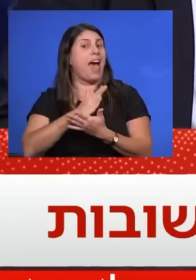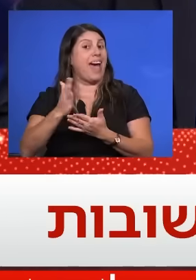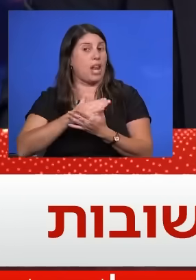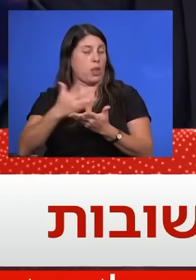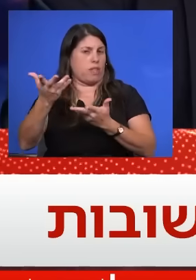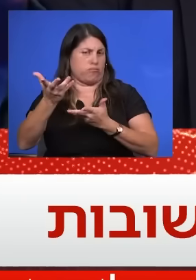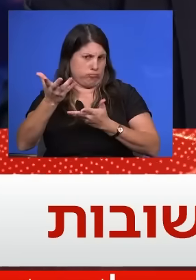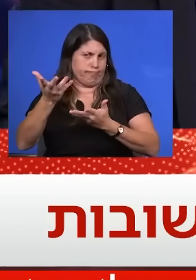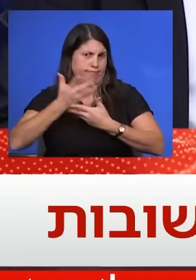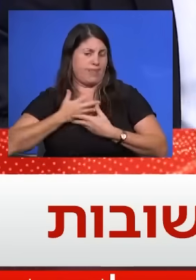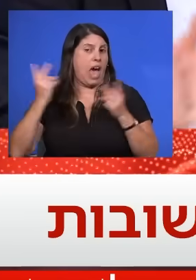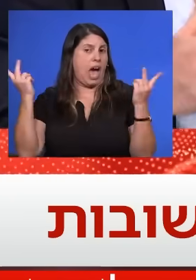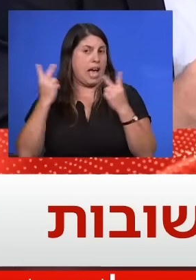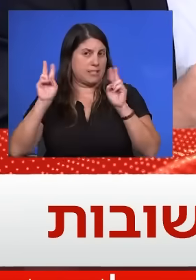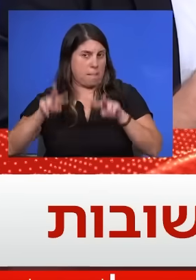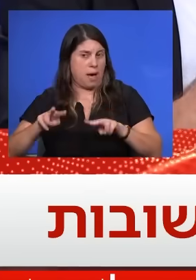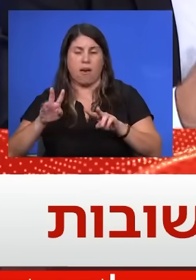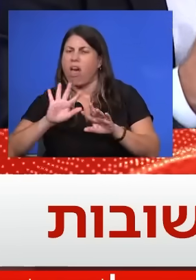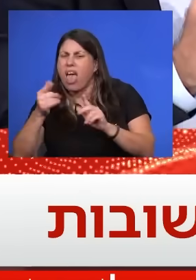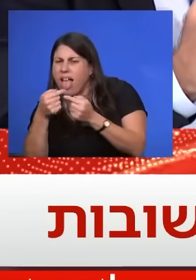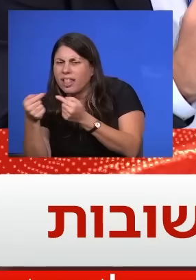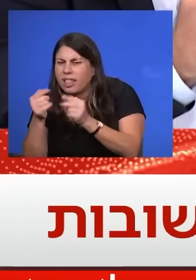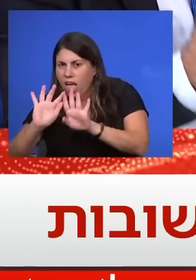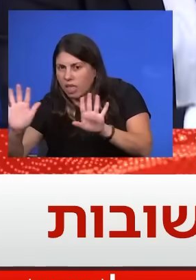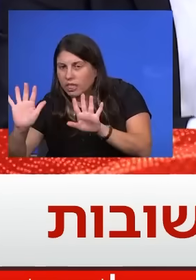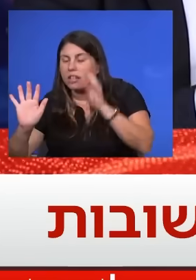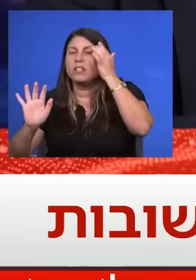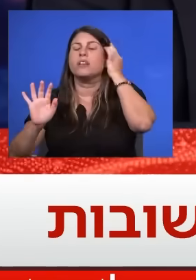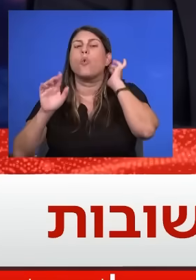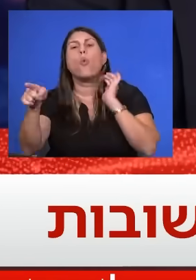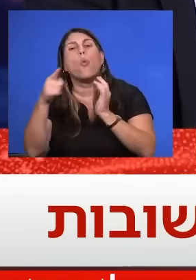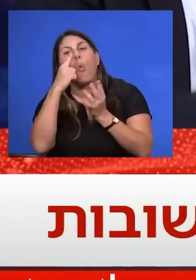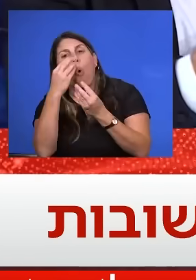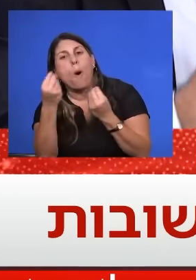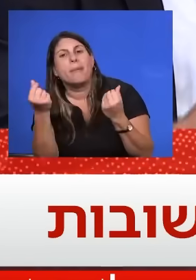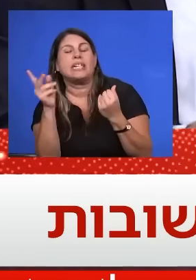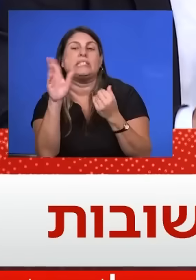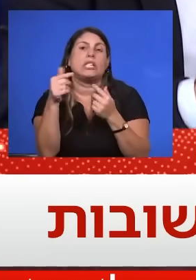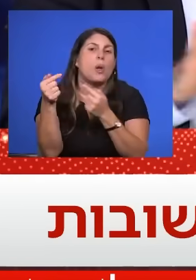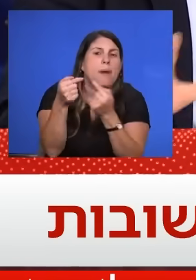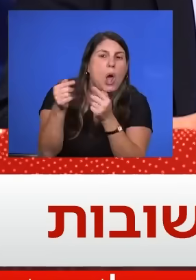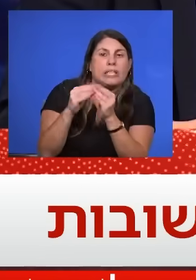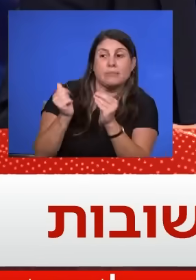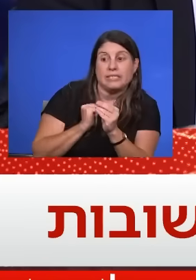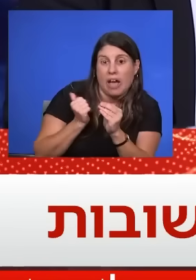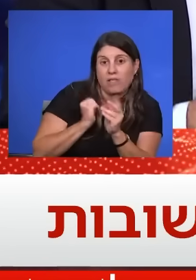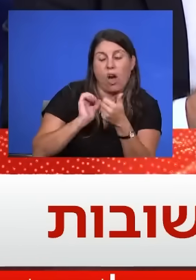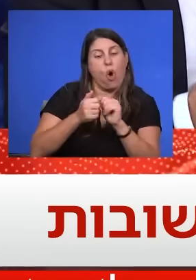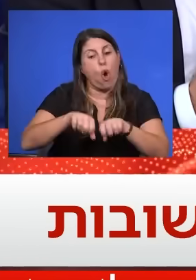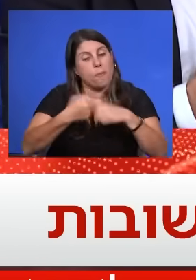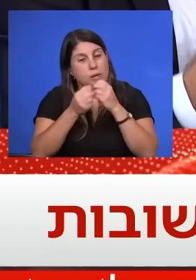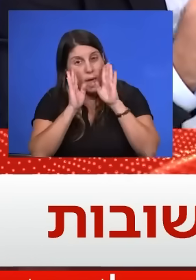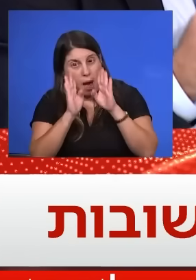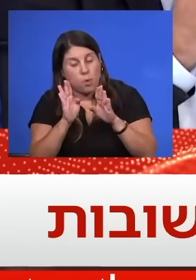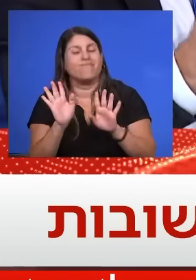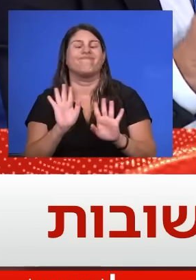היה מחלוקת. הוא רומז לדיווחים על כך שיש לכאורה מחלוקת עם הצבא או משבר אמון. הוא אומר הכל פה אחד. אז זאת אומרת,